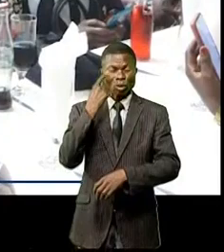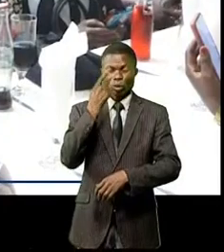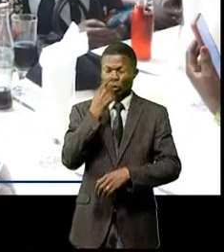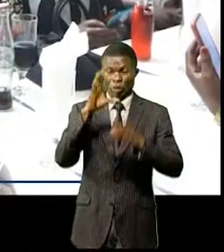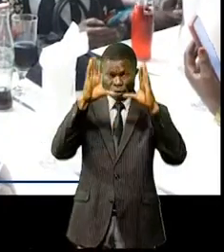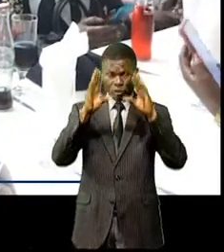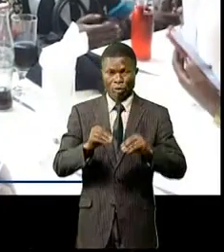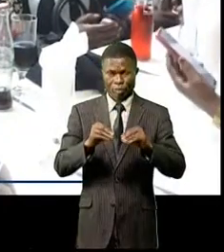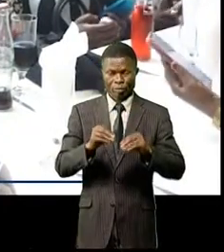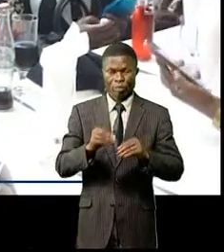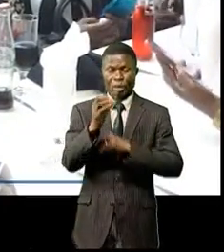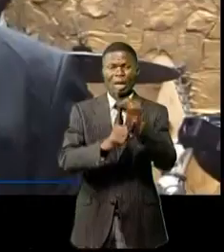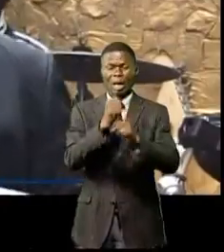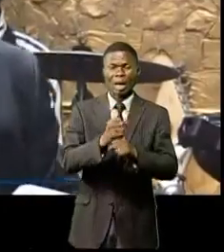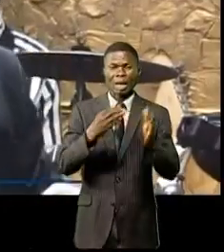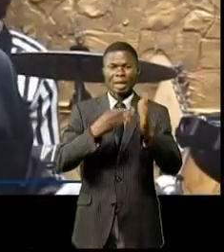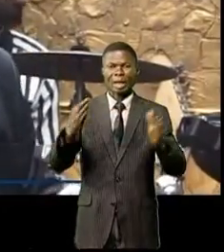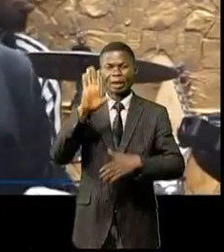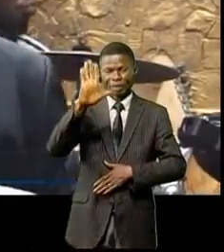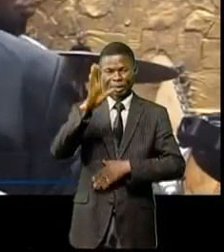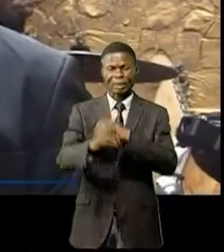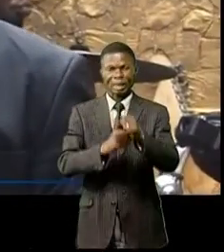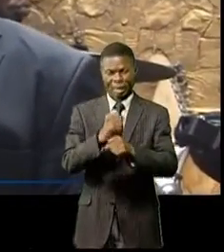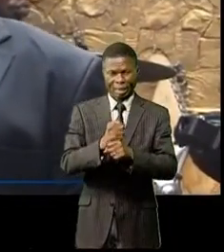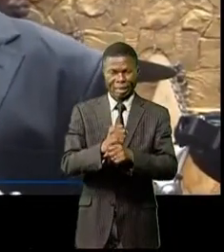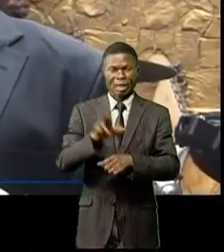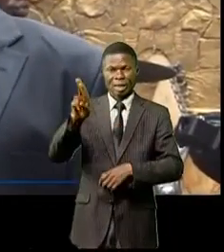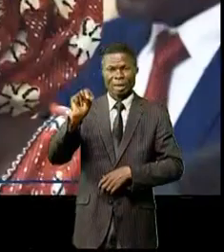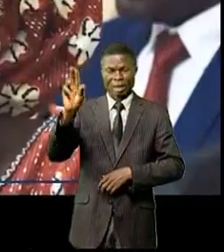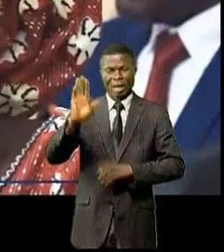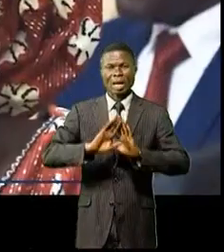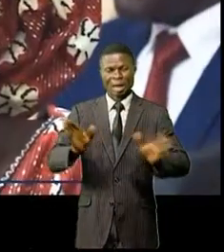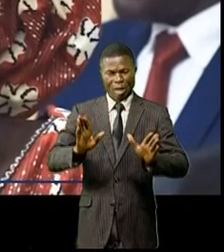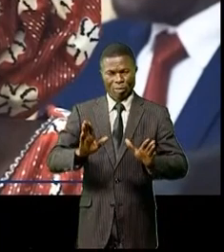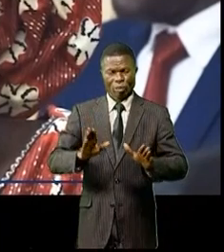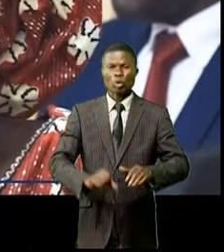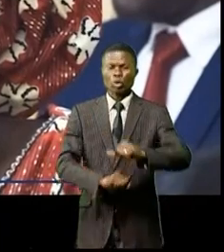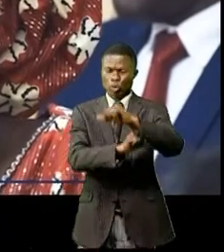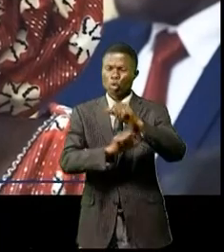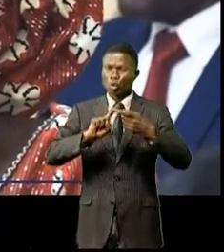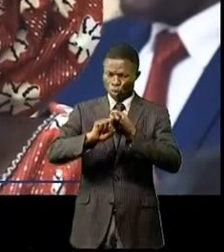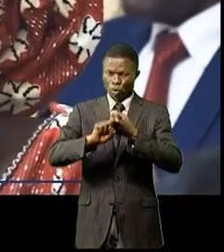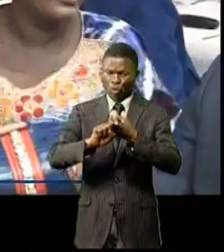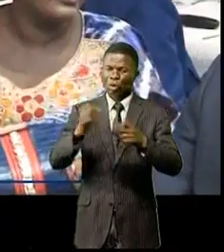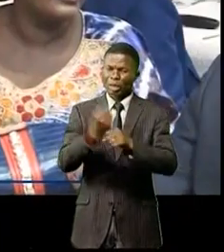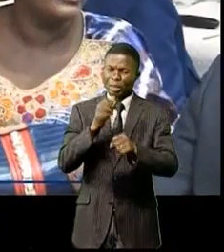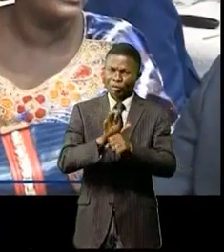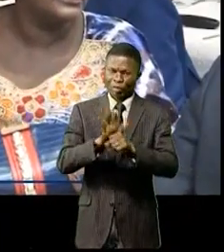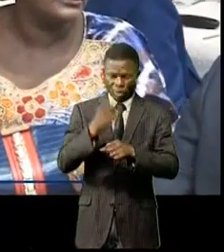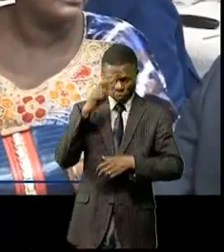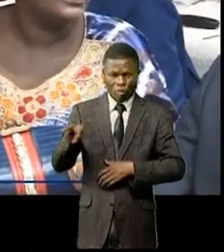ses 85 ans d'âge, la RTNC Radio mérite préséance, confiance, investissement pour